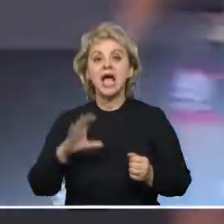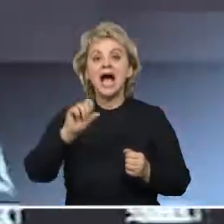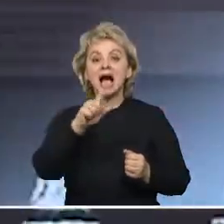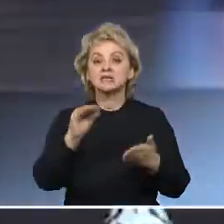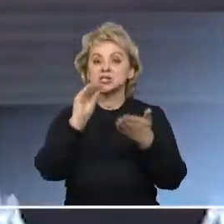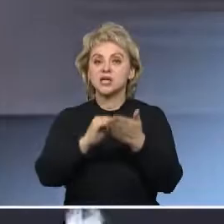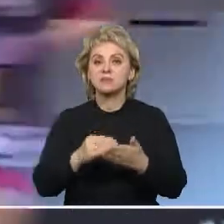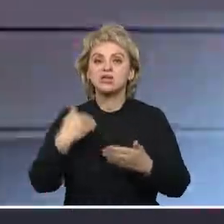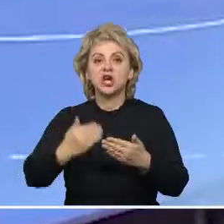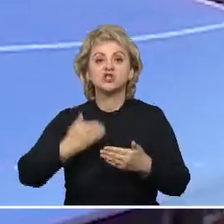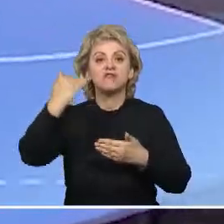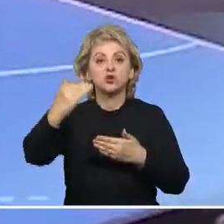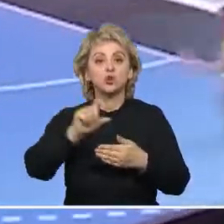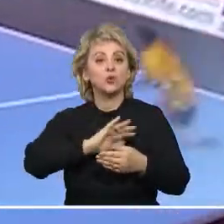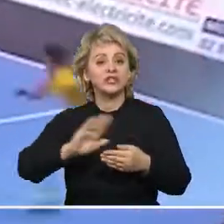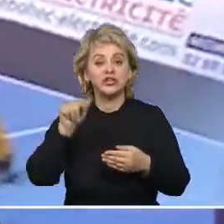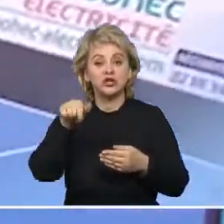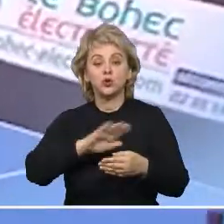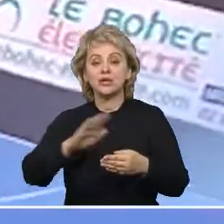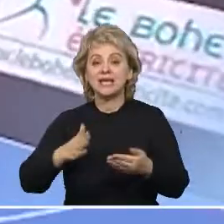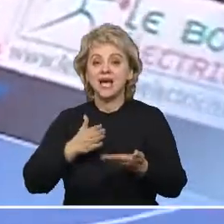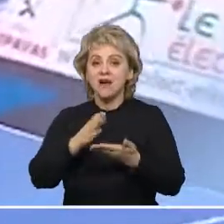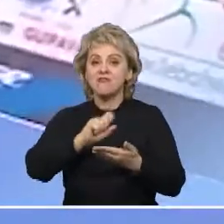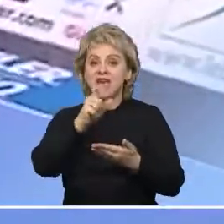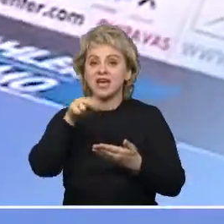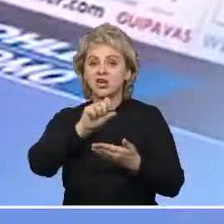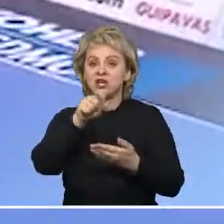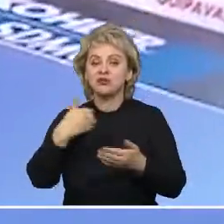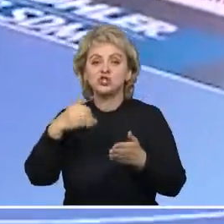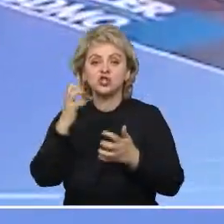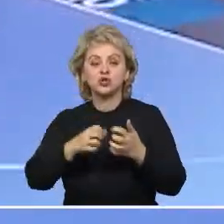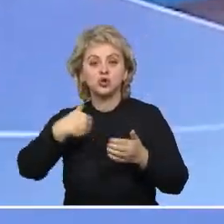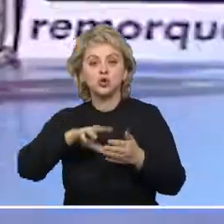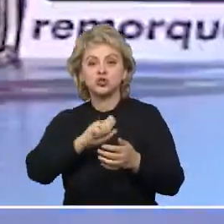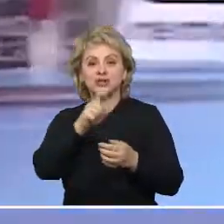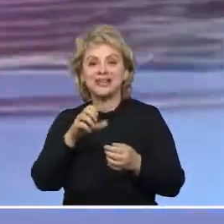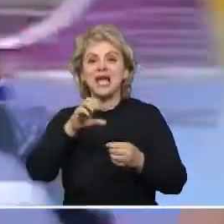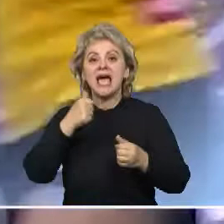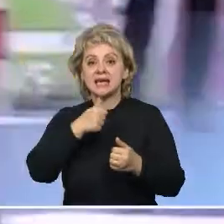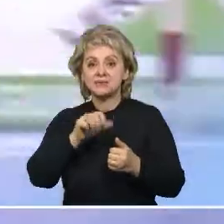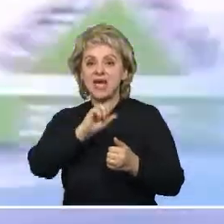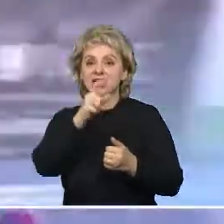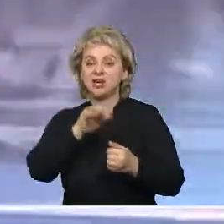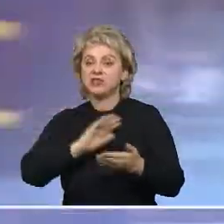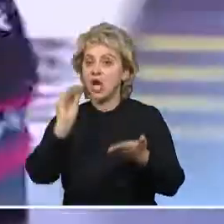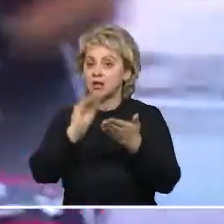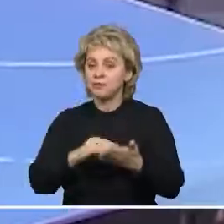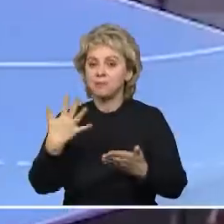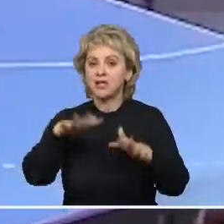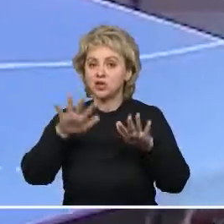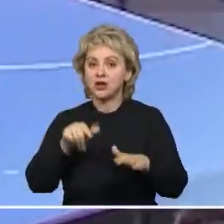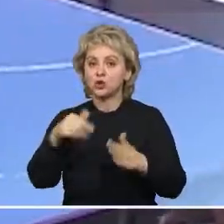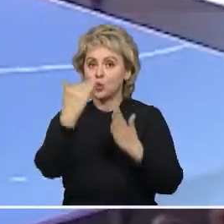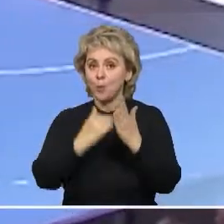Анна забила даже воздушку, но ни ее, ни полет Анны Вяхеревой среди лучших голов эксперты ЕГФ не отметили. На пятое